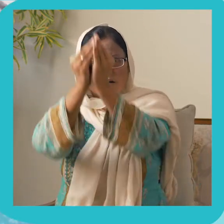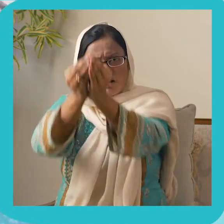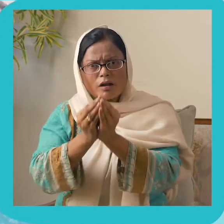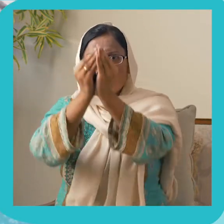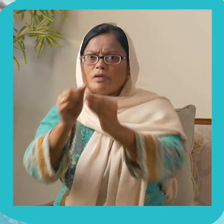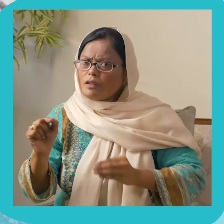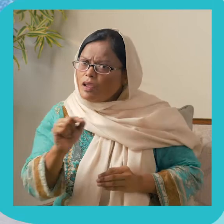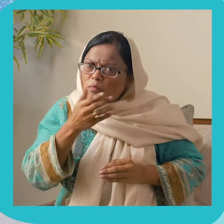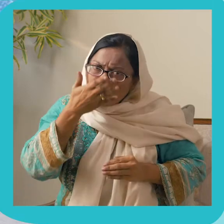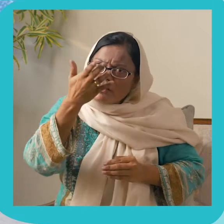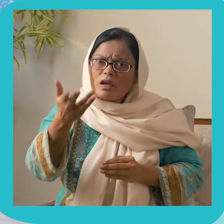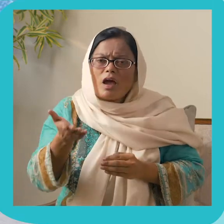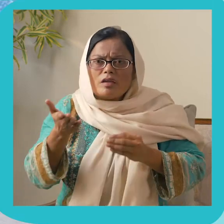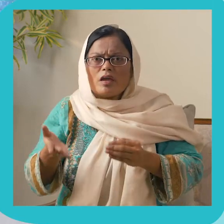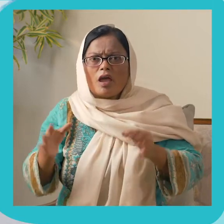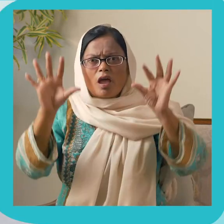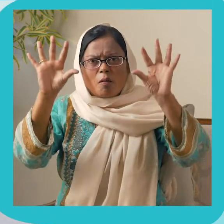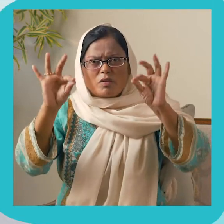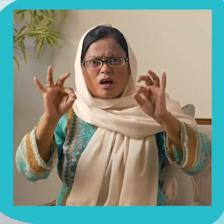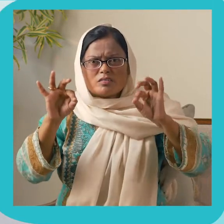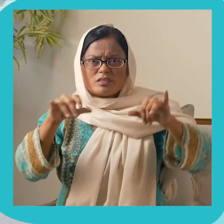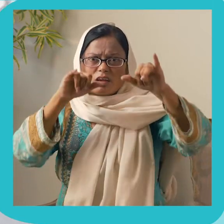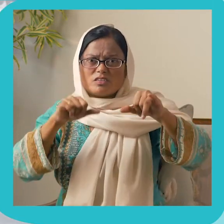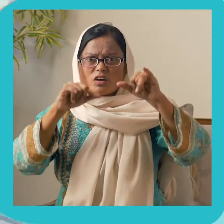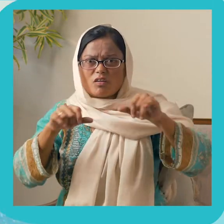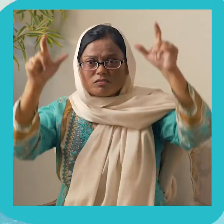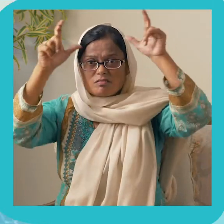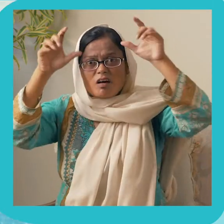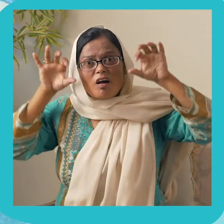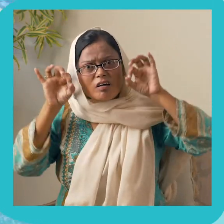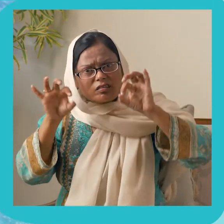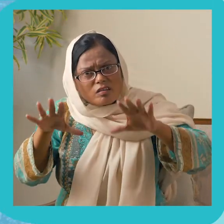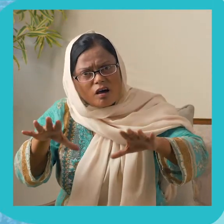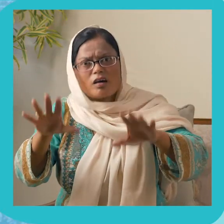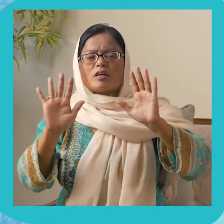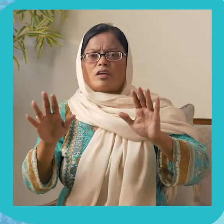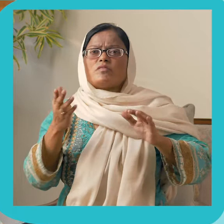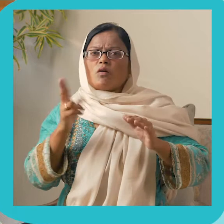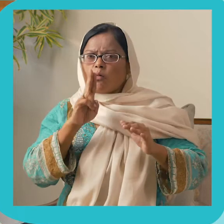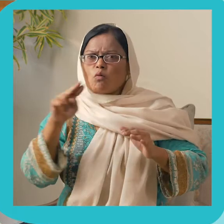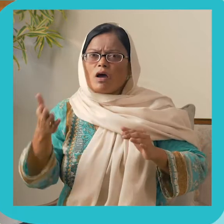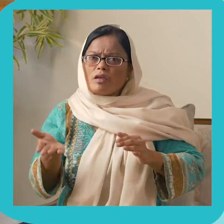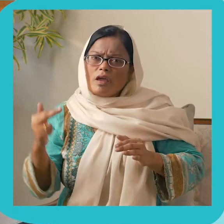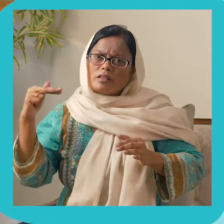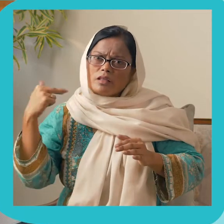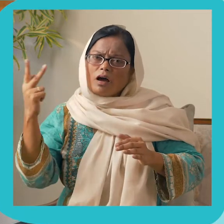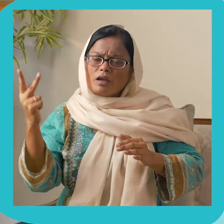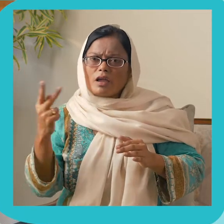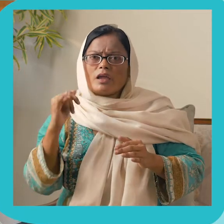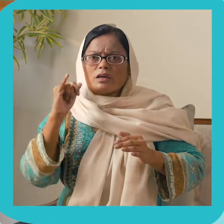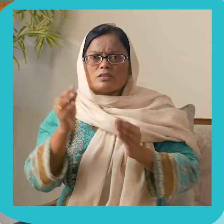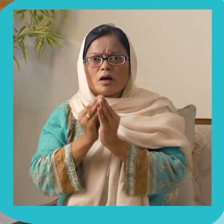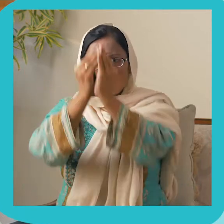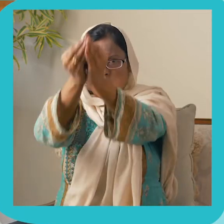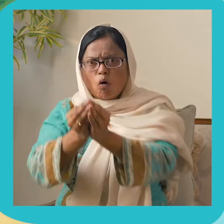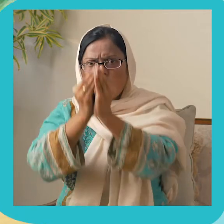तो डिबी ने बताया कि ये प्लास्टिक के दरिंदे हैं। हुआ ये था कि जब डॉल्फिन डिबी